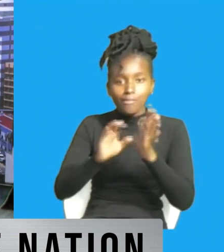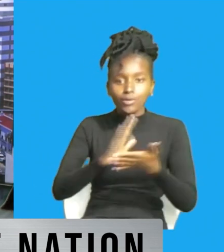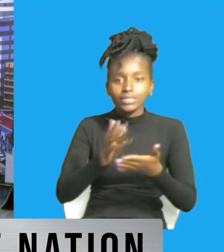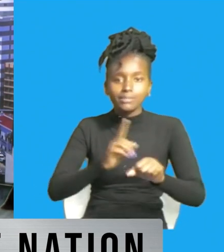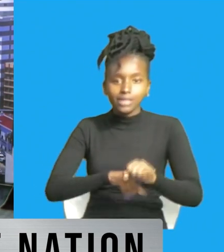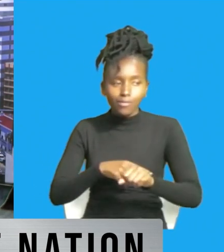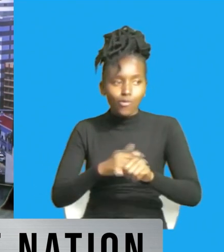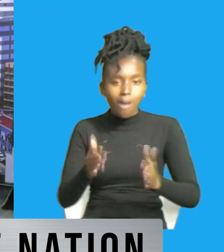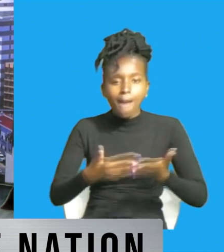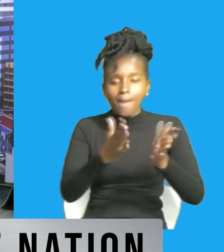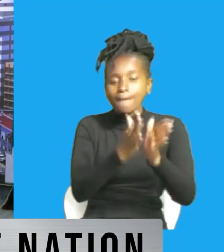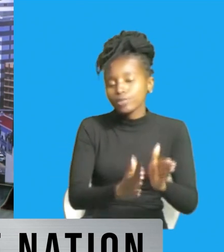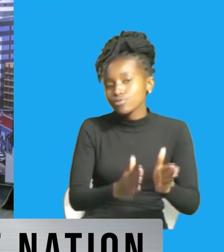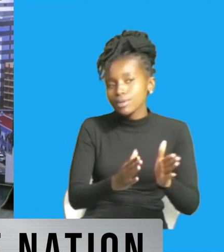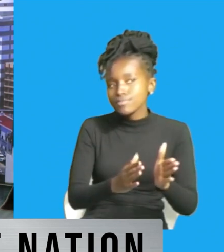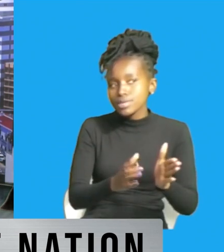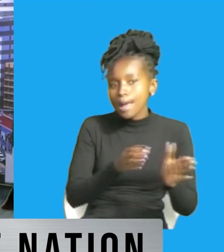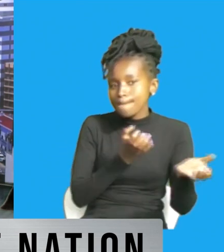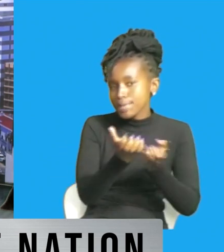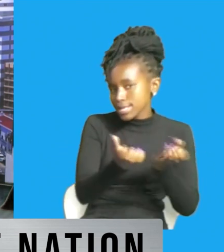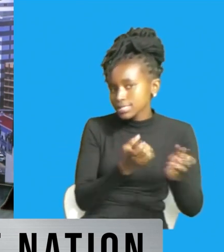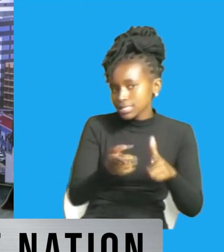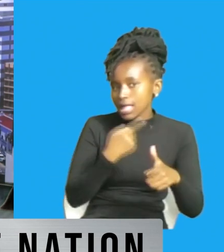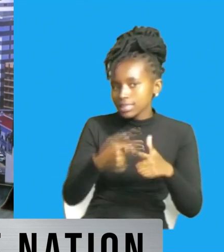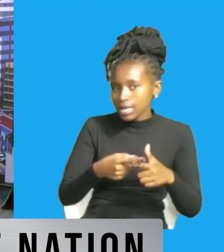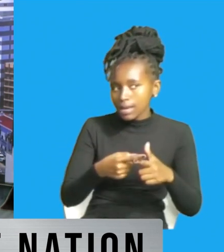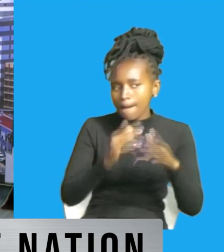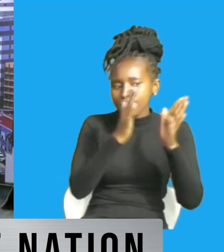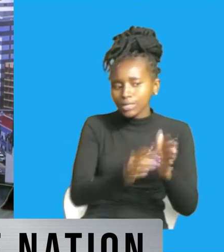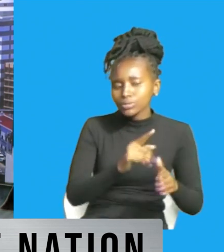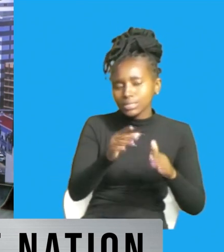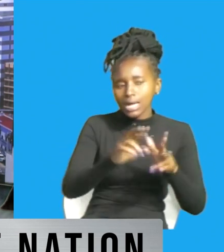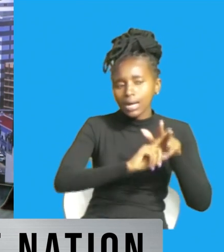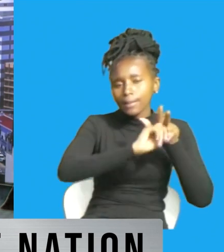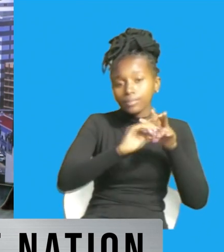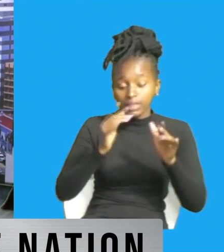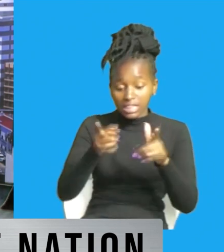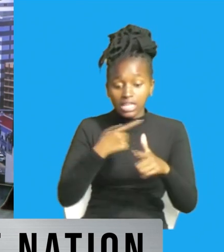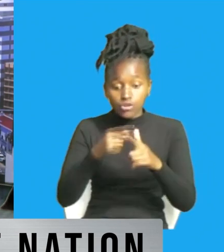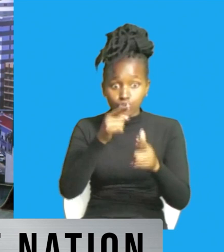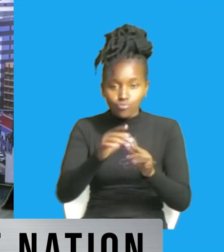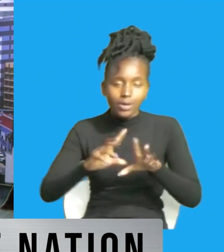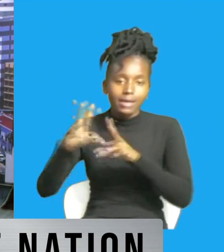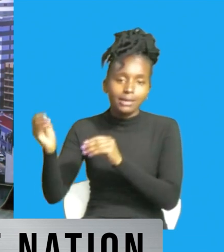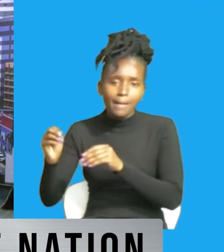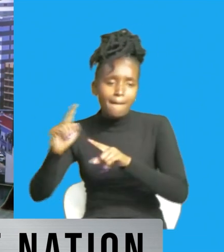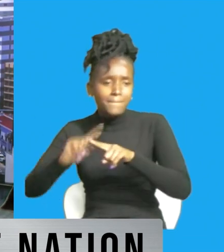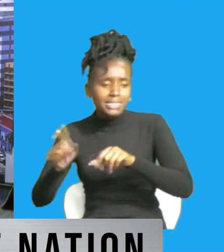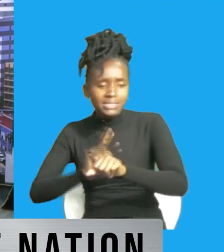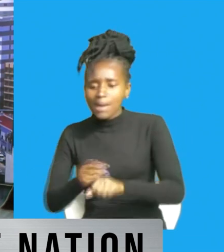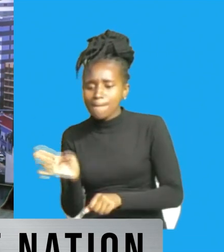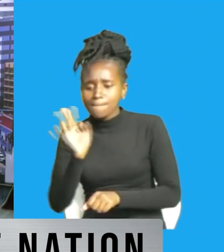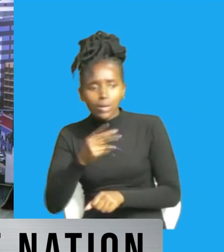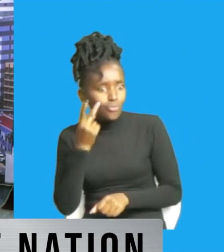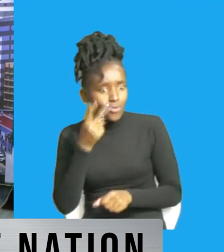ukapotea. Alafu unarudi baada ya mwaka 5 unakuta vitu zimeharibika, alafu unasema mambo imeharibika. So tunasema Wakenya tutakuja